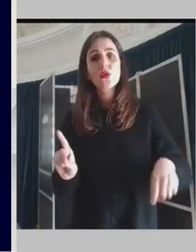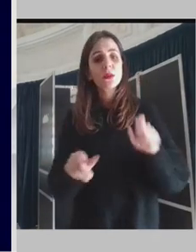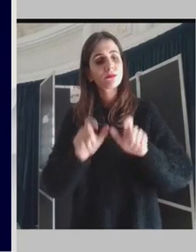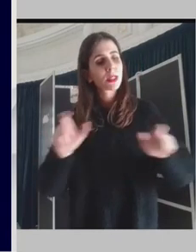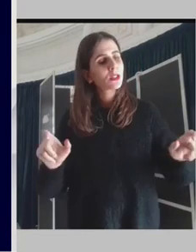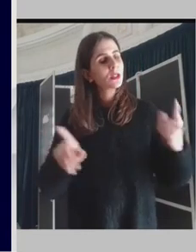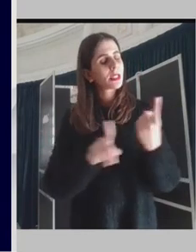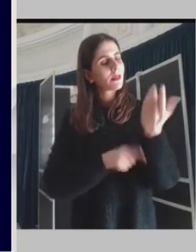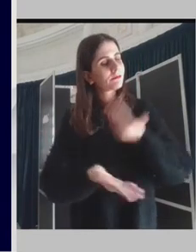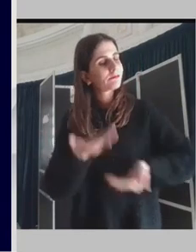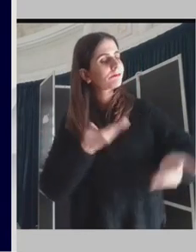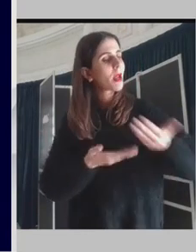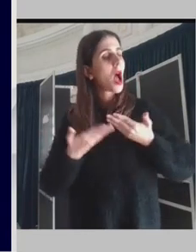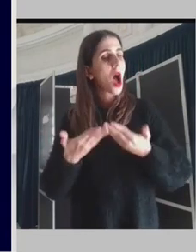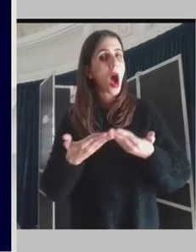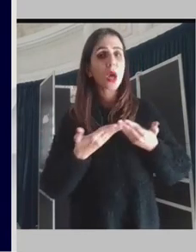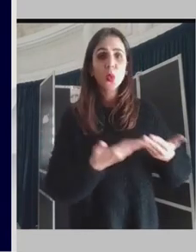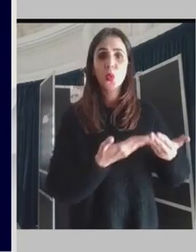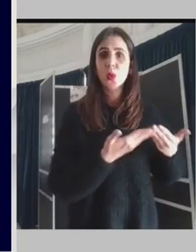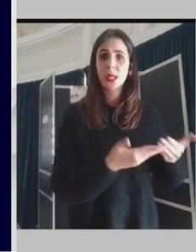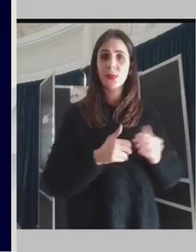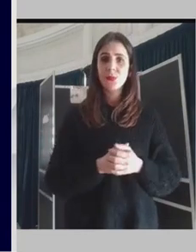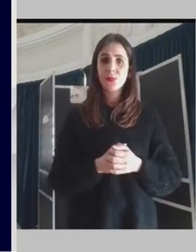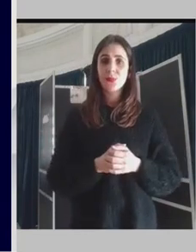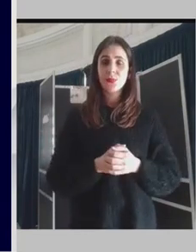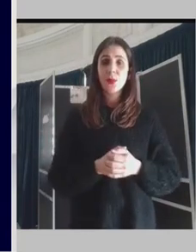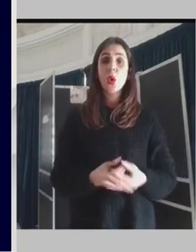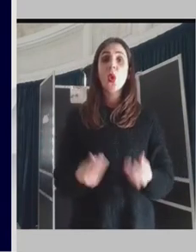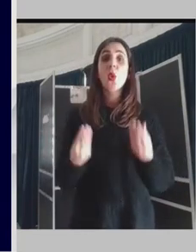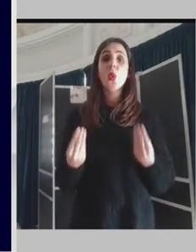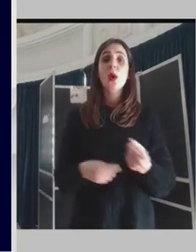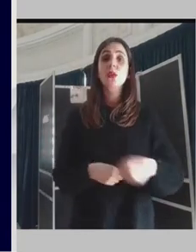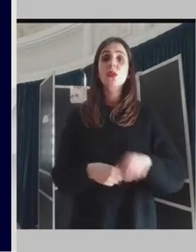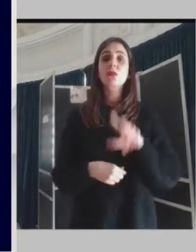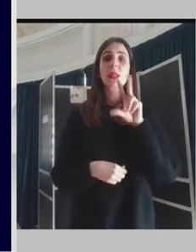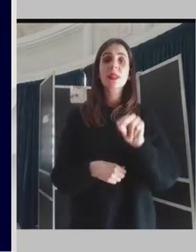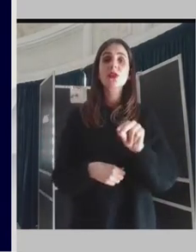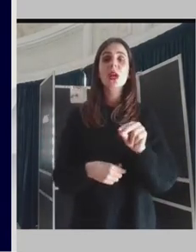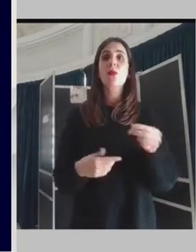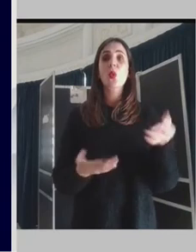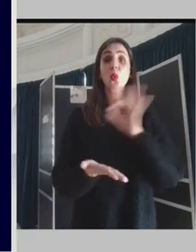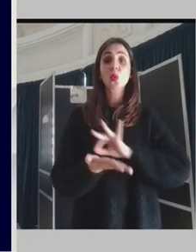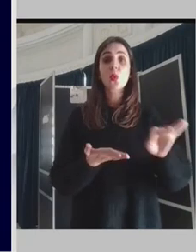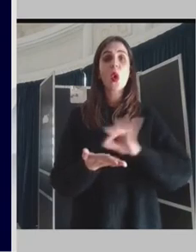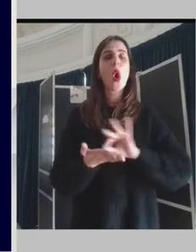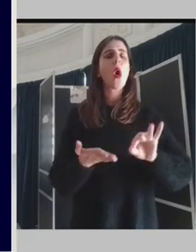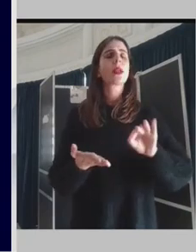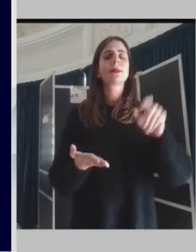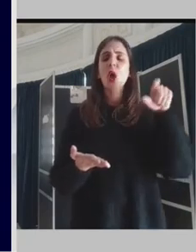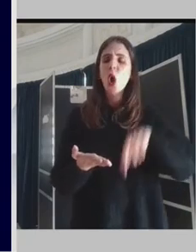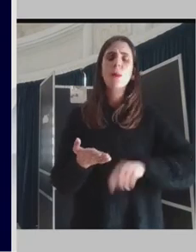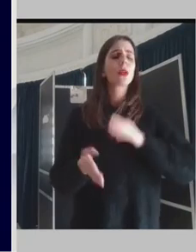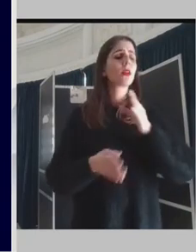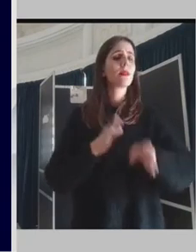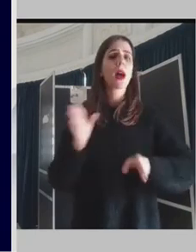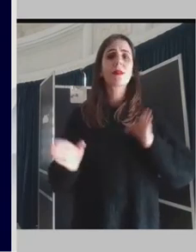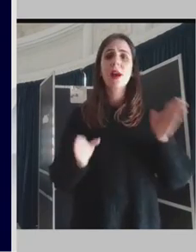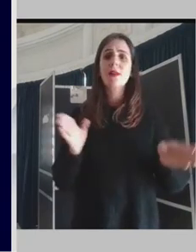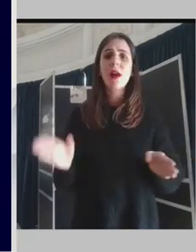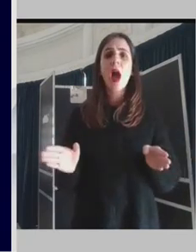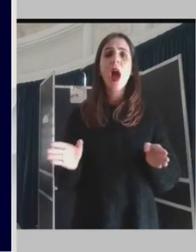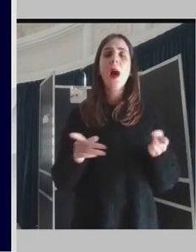prossimo e quando noi diciamo che dobbiamo intervenire nelle scuole, già il